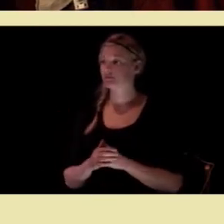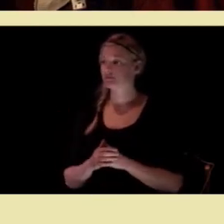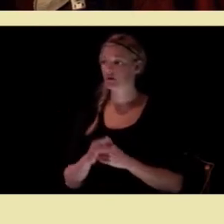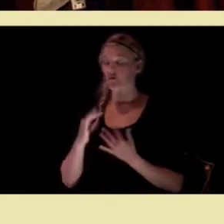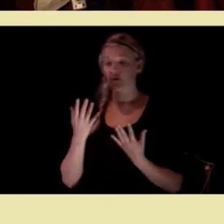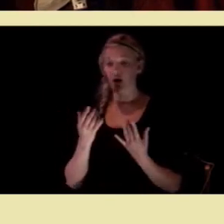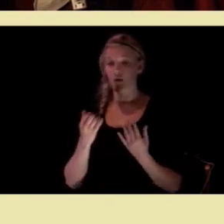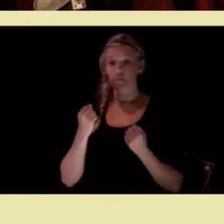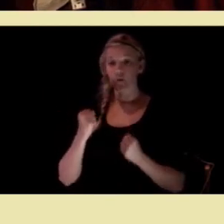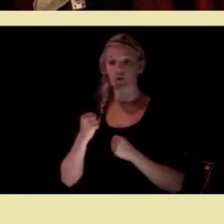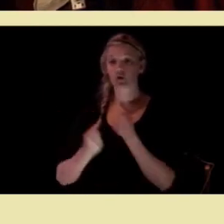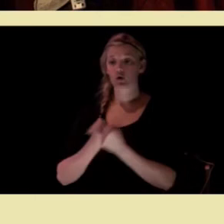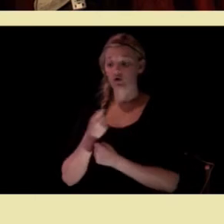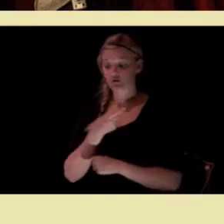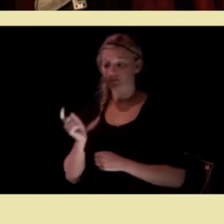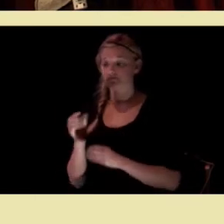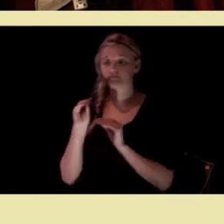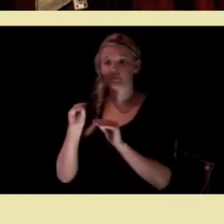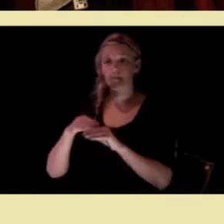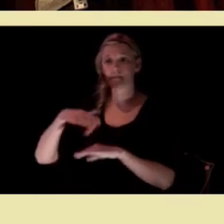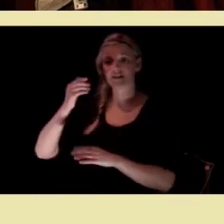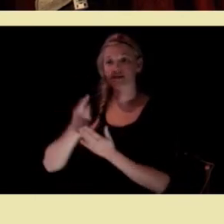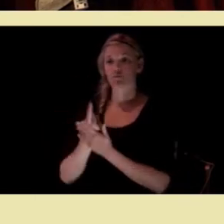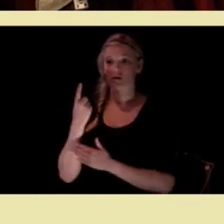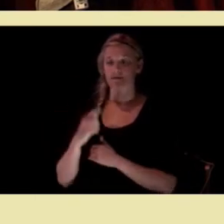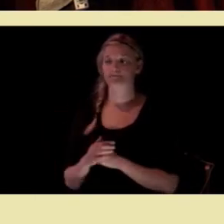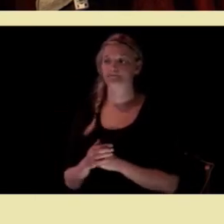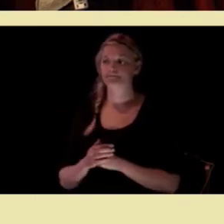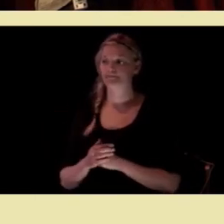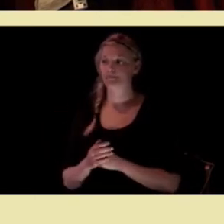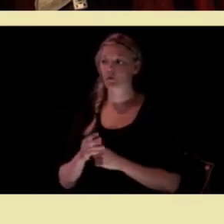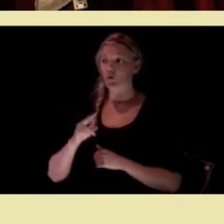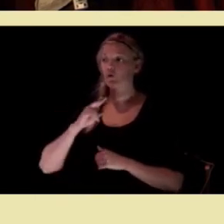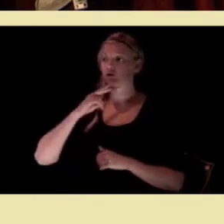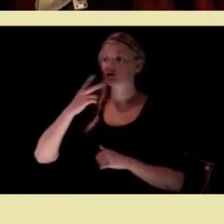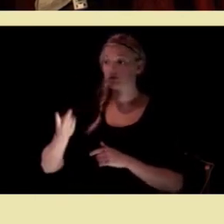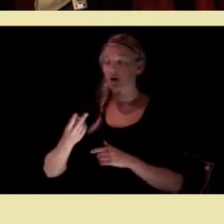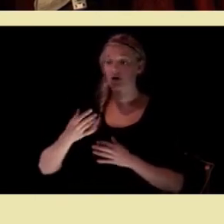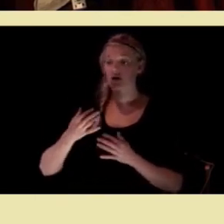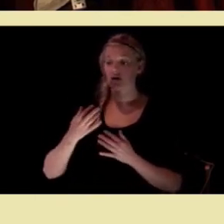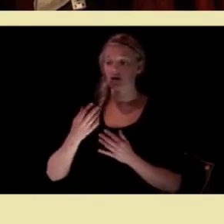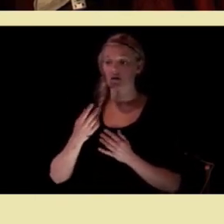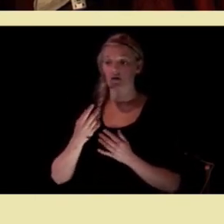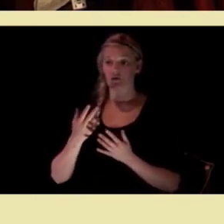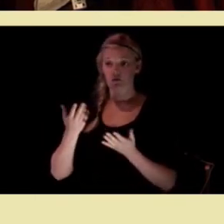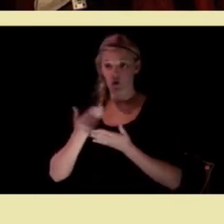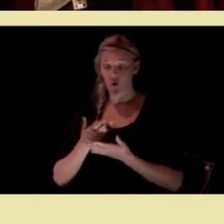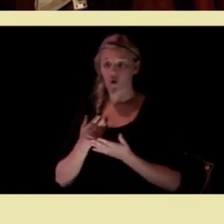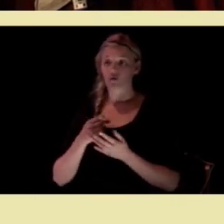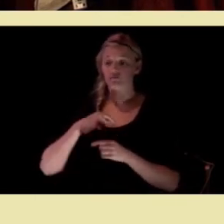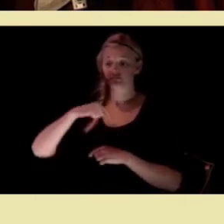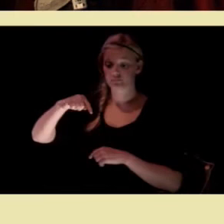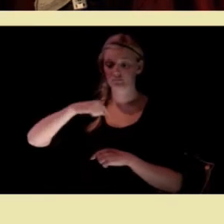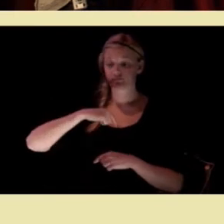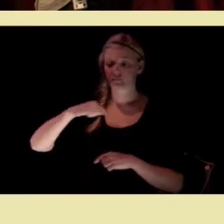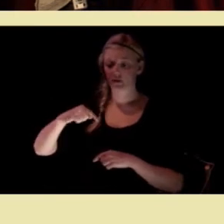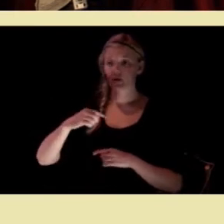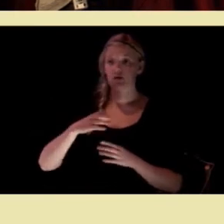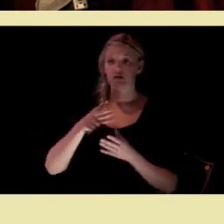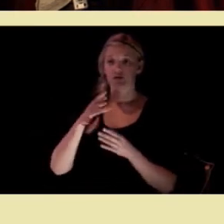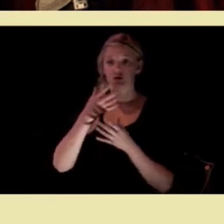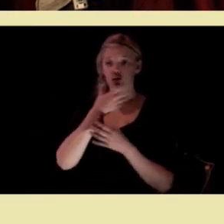og hva skal til for at dere lærer mest mulig? Og svar kommer til å komme utover fra nå i rett før sommeren, kommer de til ledelsen